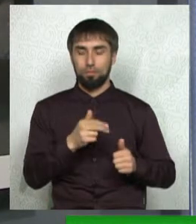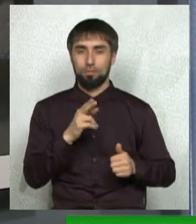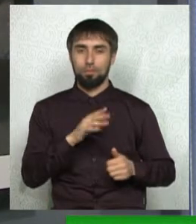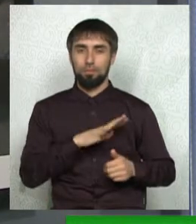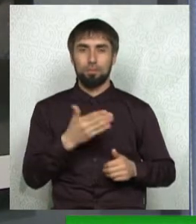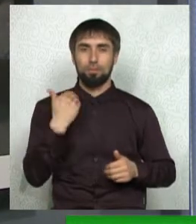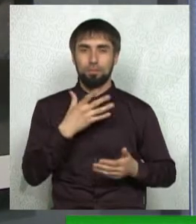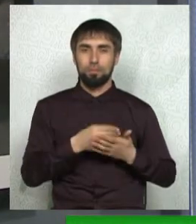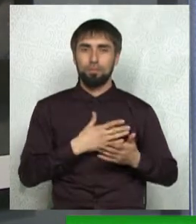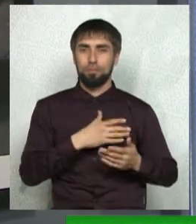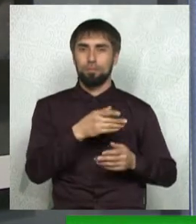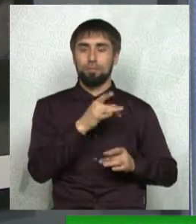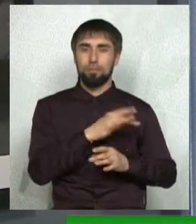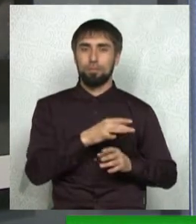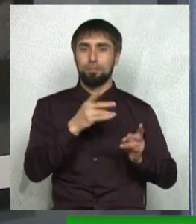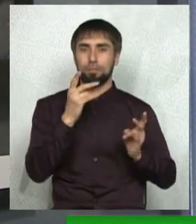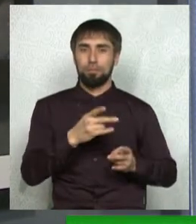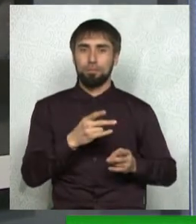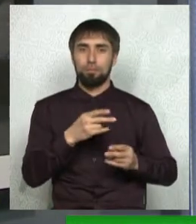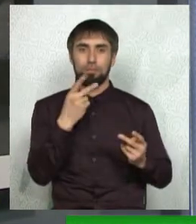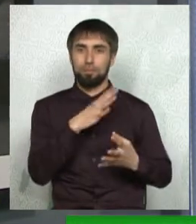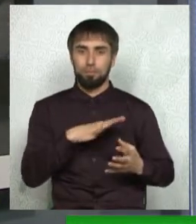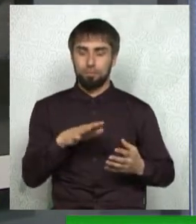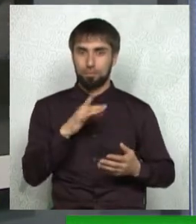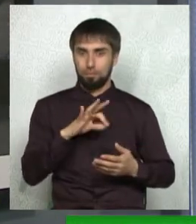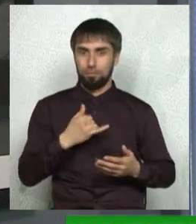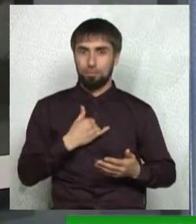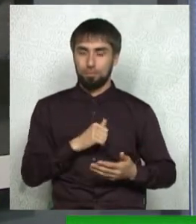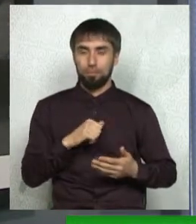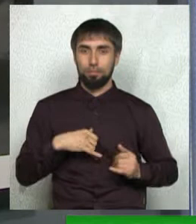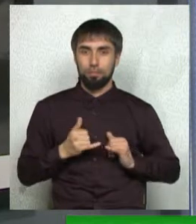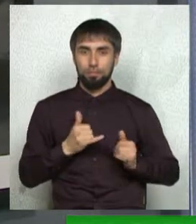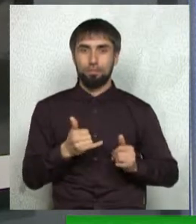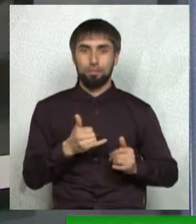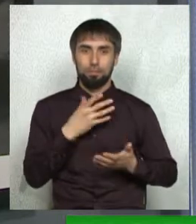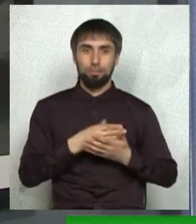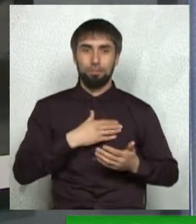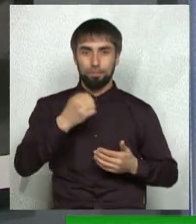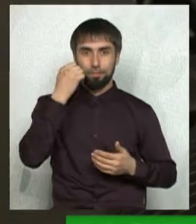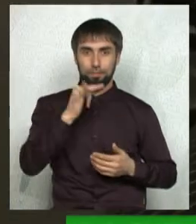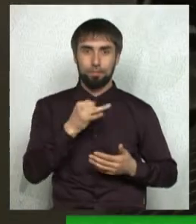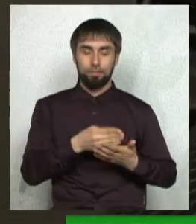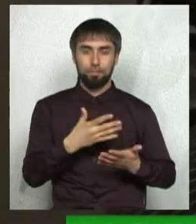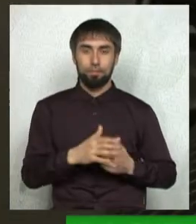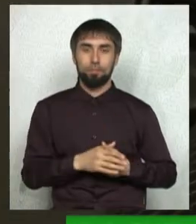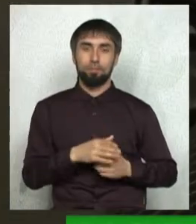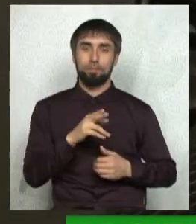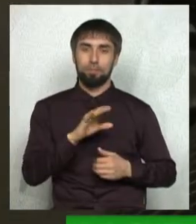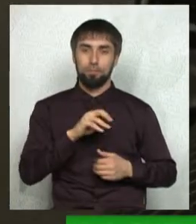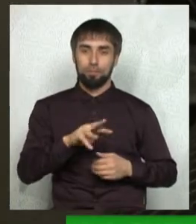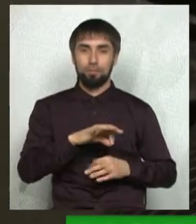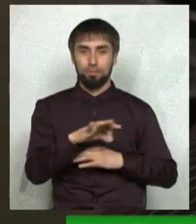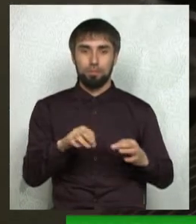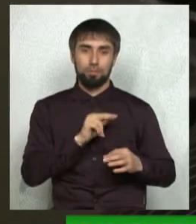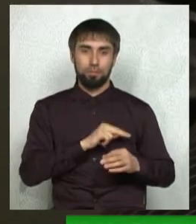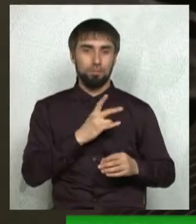соприкасались с нашей бедой, с нашей историей и трагедией, видели, что мы сами уважаем нашу память и ценим это. Впрочем, проект свою работу